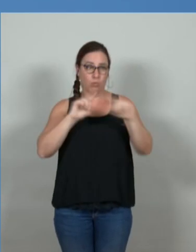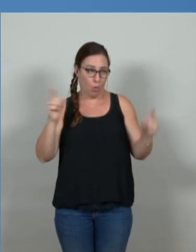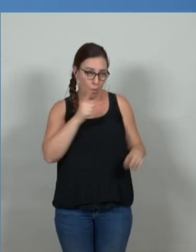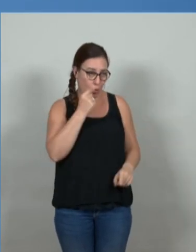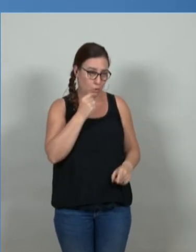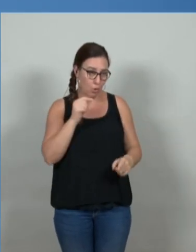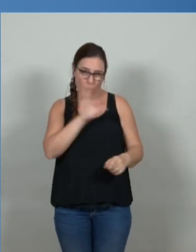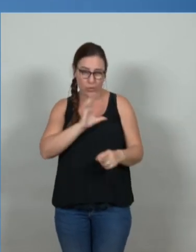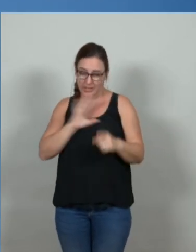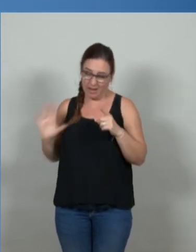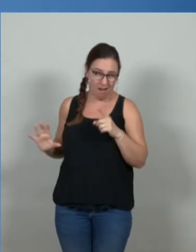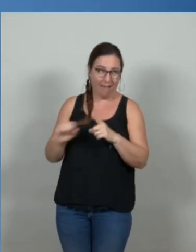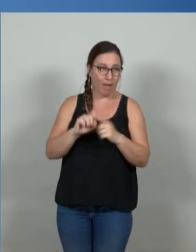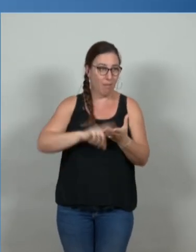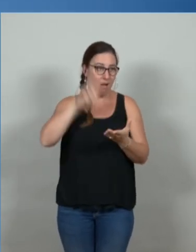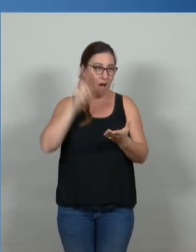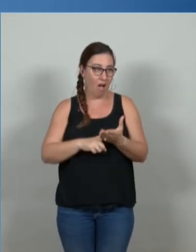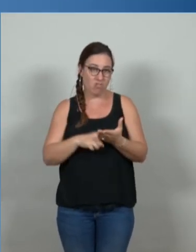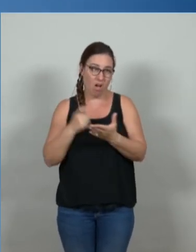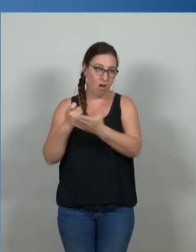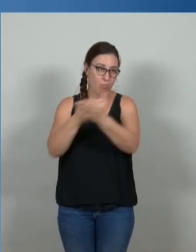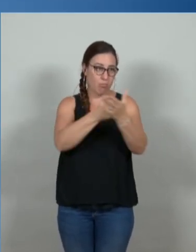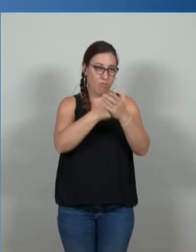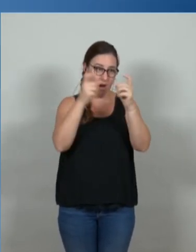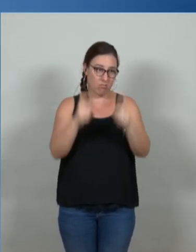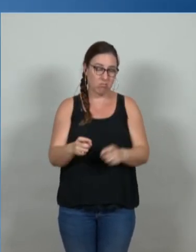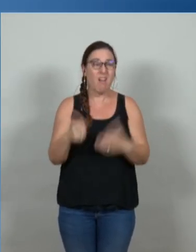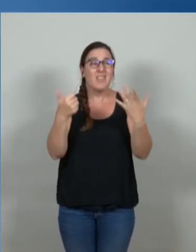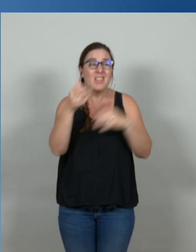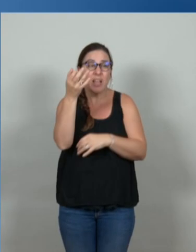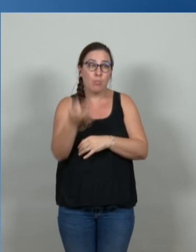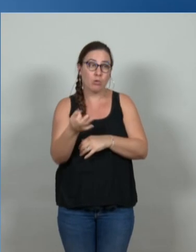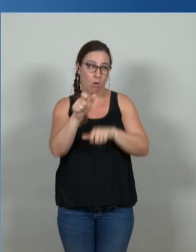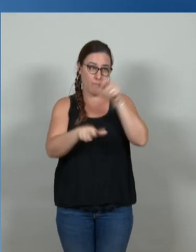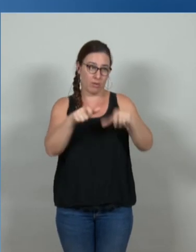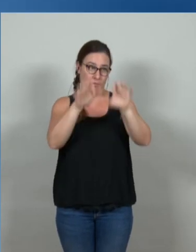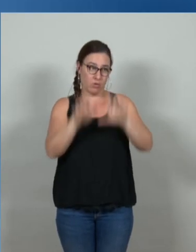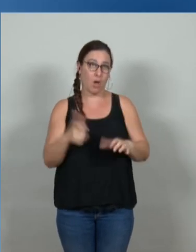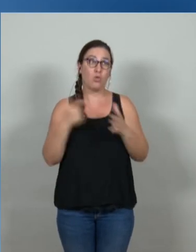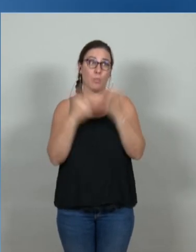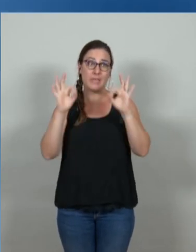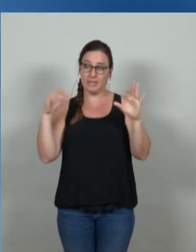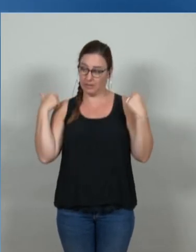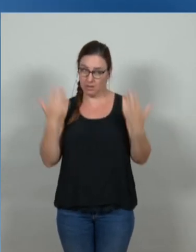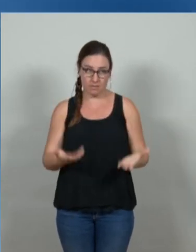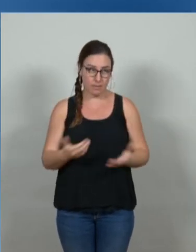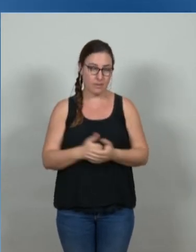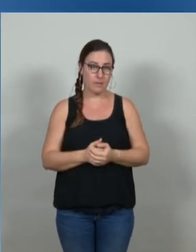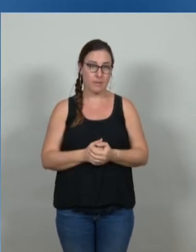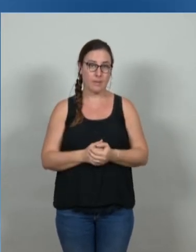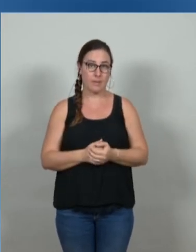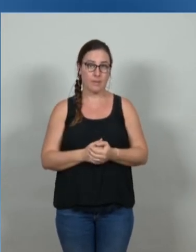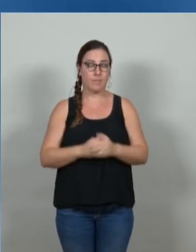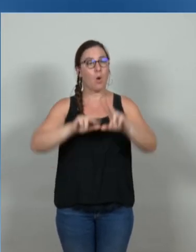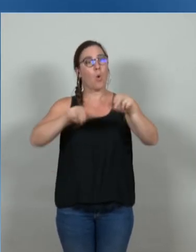un peu le la perte de pouvoir d'achat des fonctionnaires qui s'élèvent à 16% depuis 2010 et enfin sur le